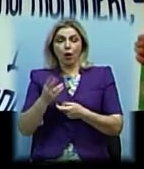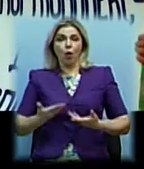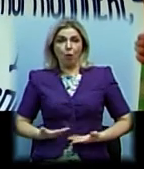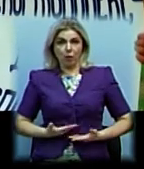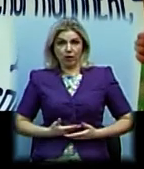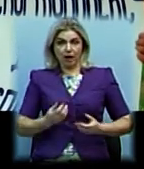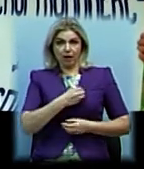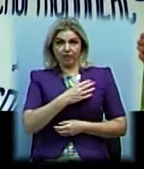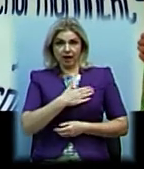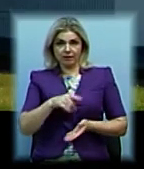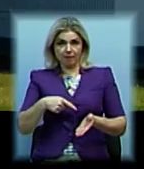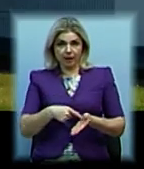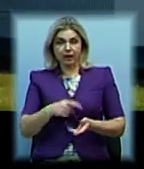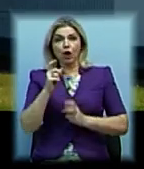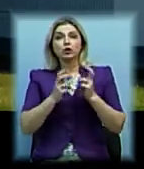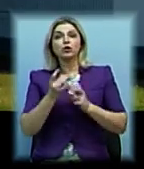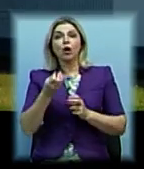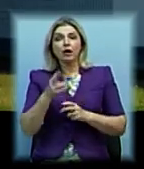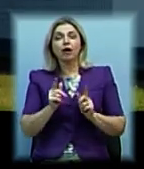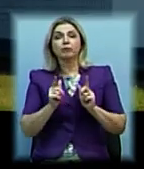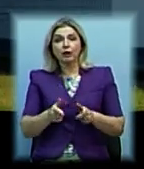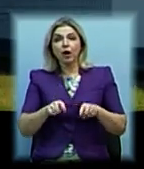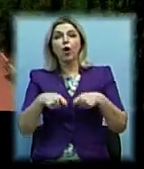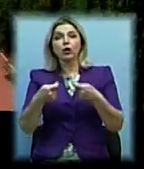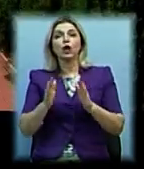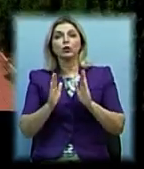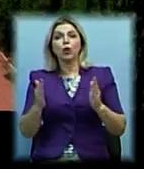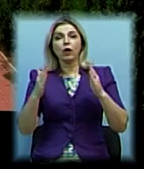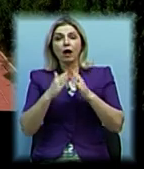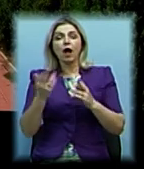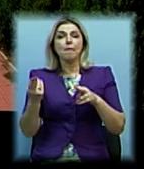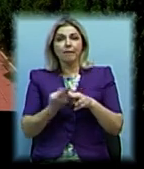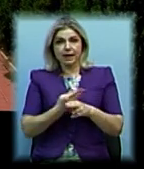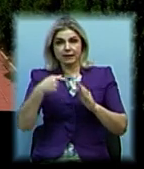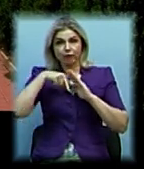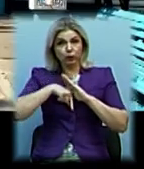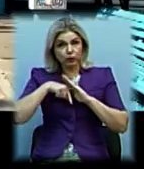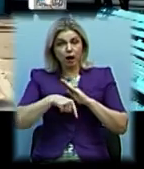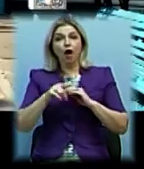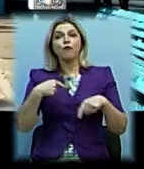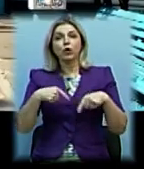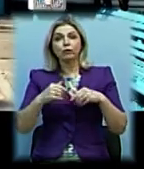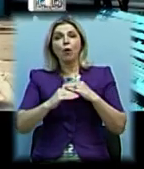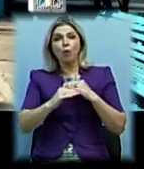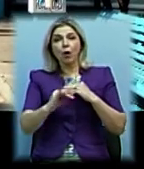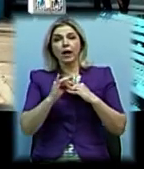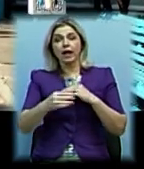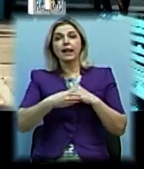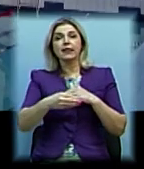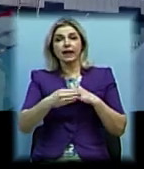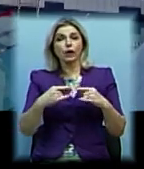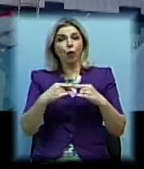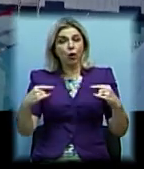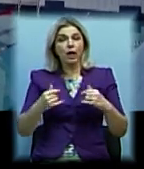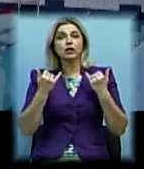власності міста. «Зоря Маршпроект» погоджувалось віддати тільки будівлю без спутньої інфраструктури, футбольних полів та тенісних кортів.